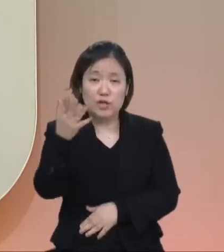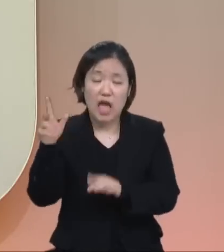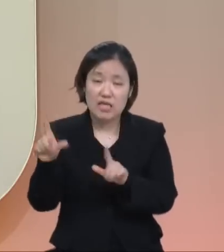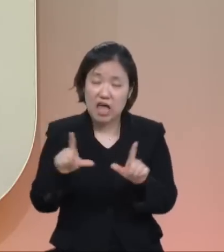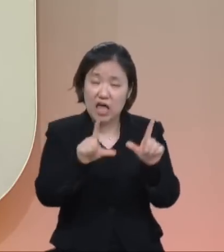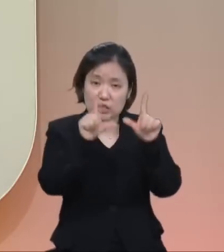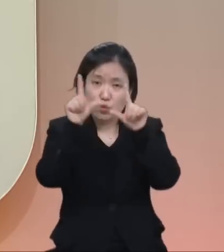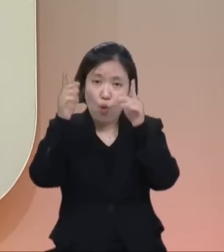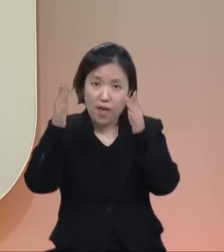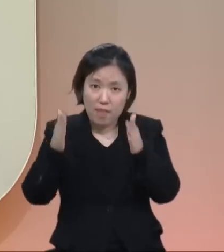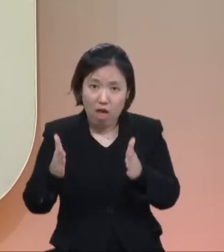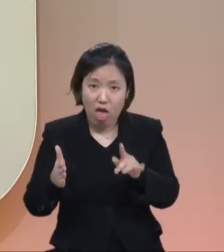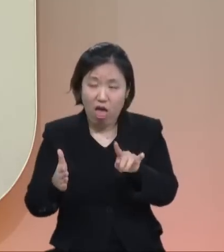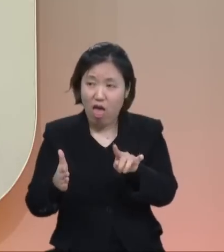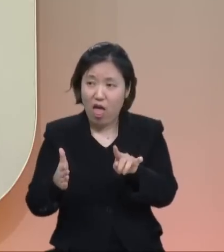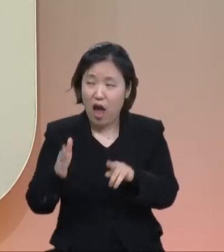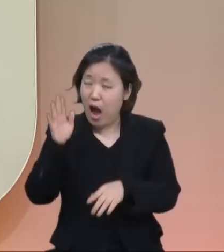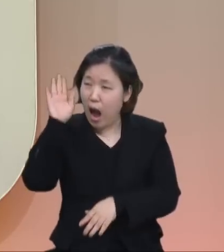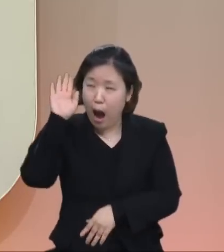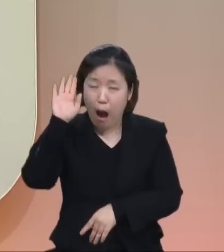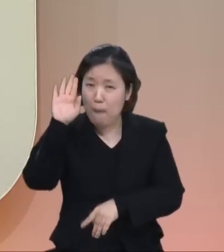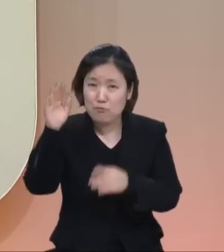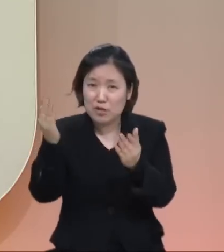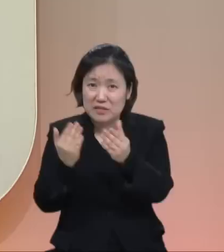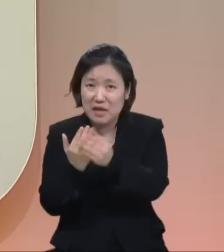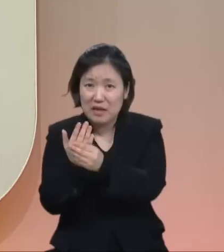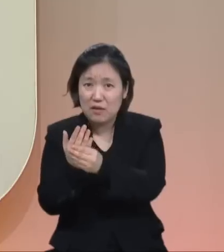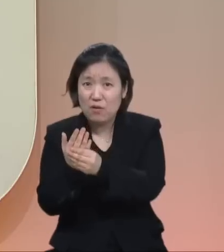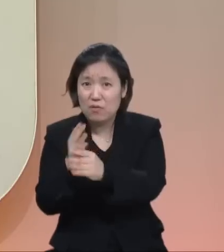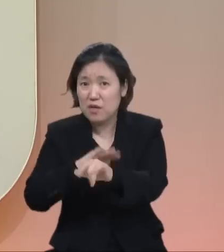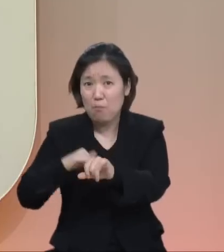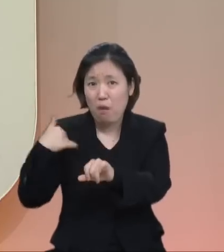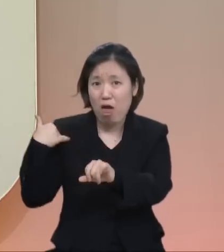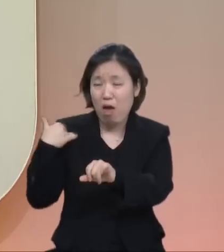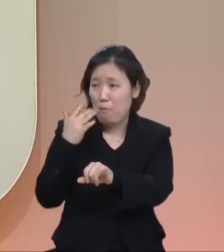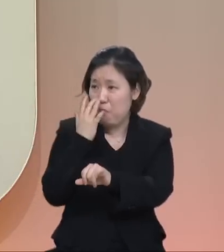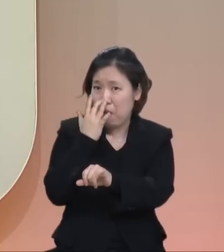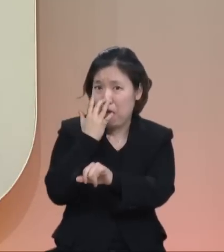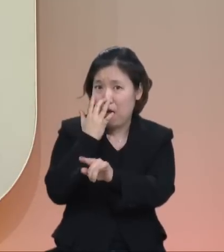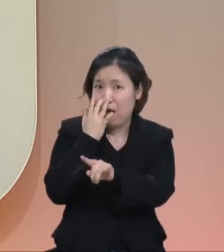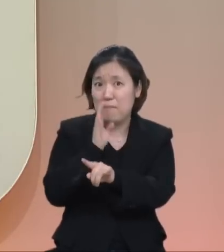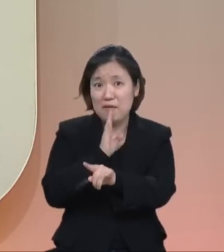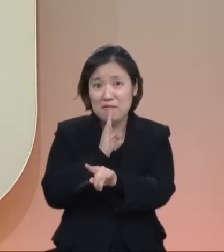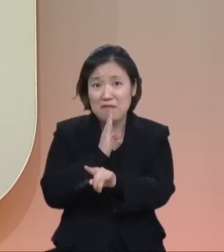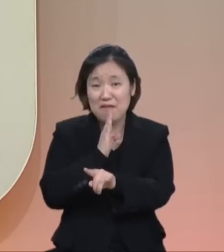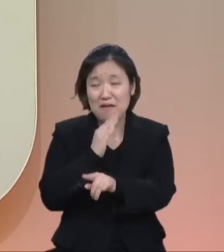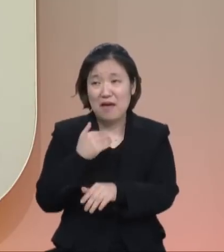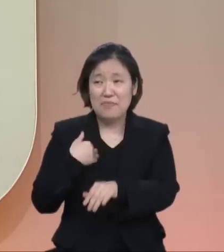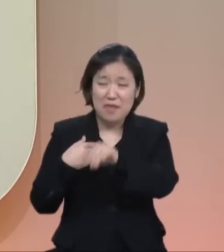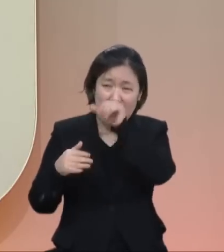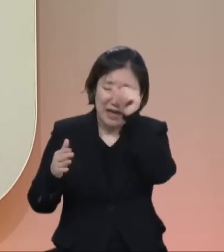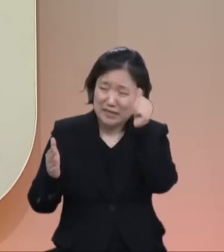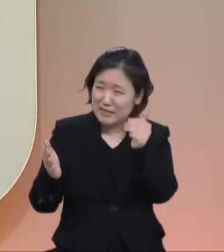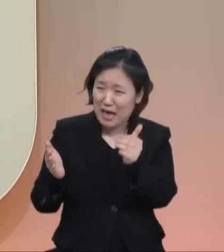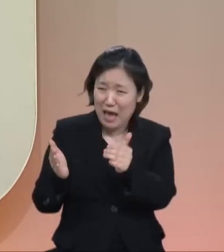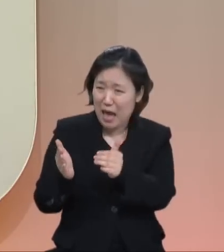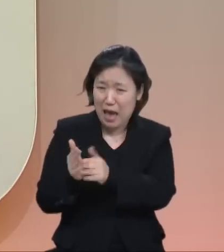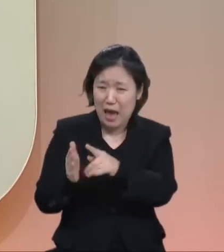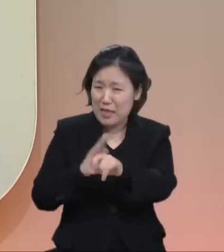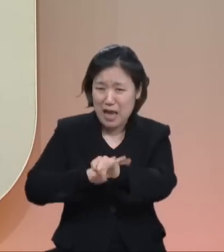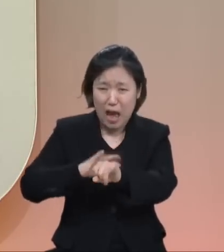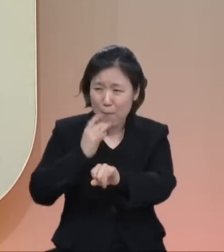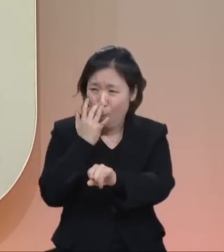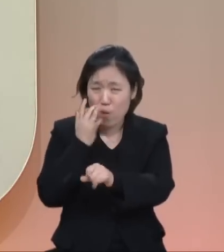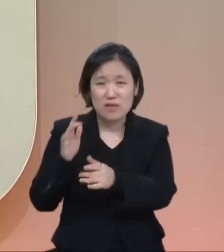한치 앞도 앞날을 알 수 없는이 인생이란이 드넓은이